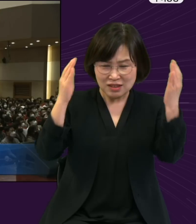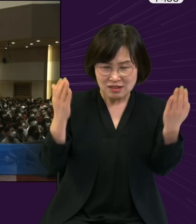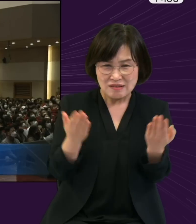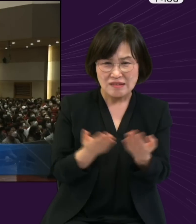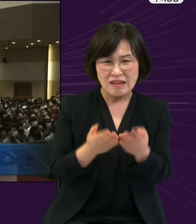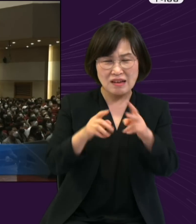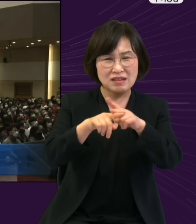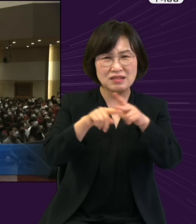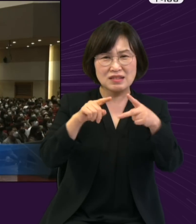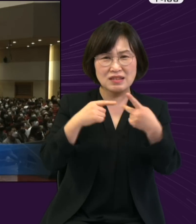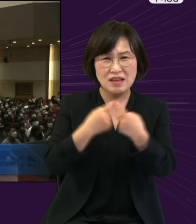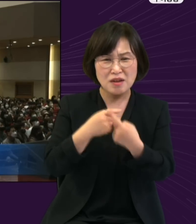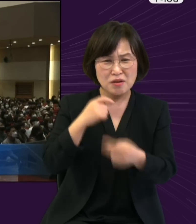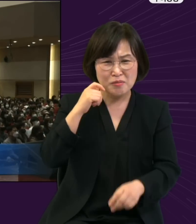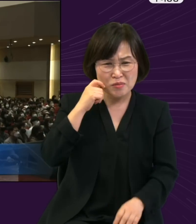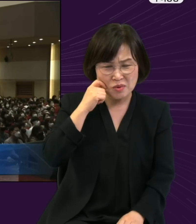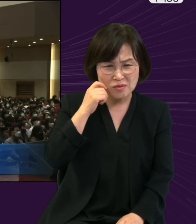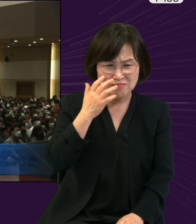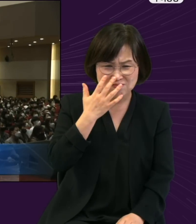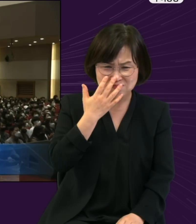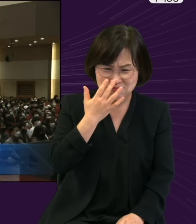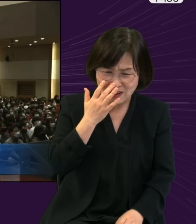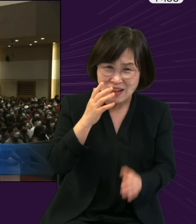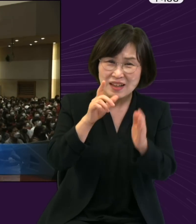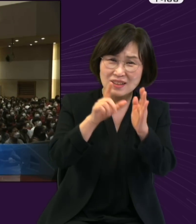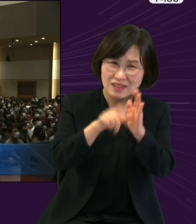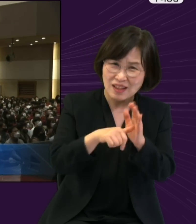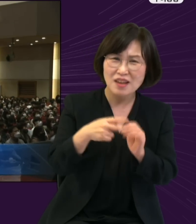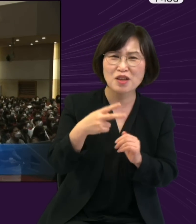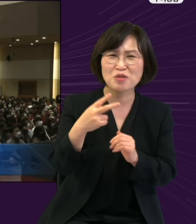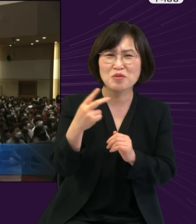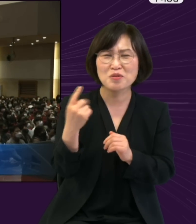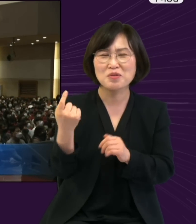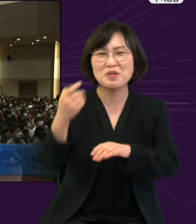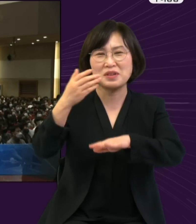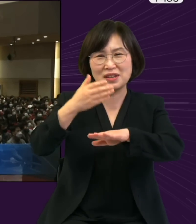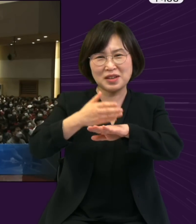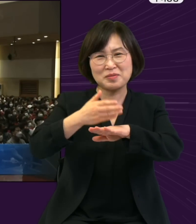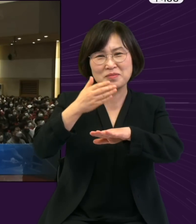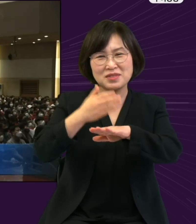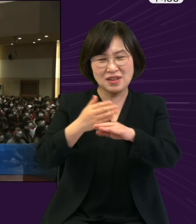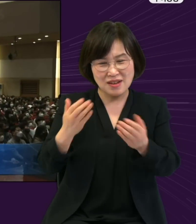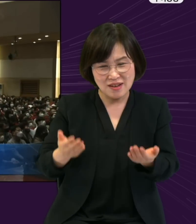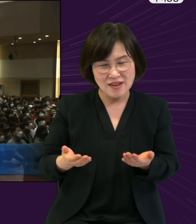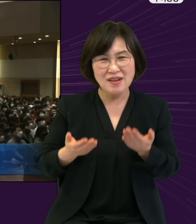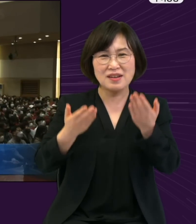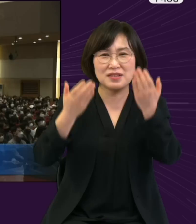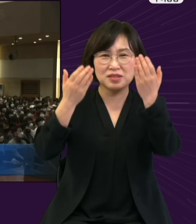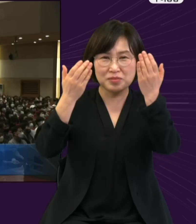이해할 수 없을 때라도 감사하며